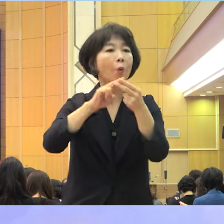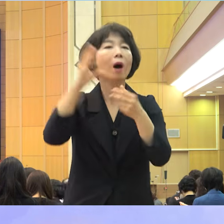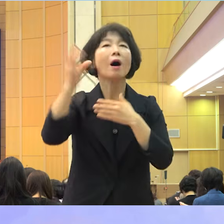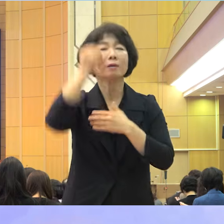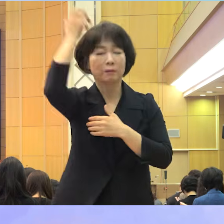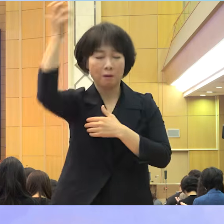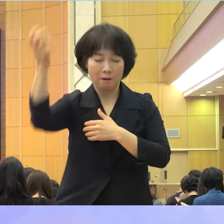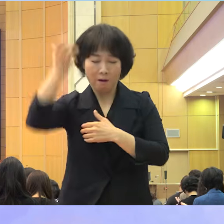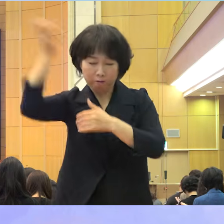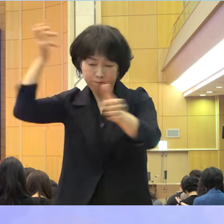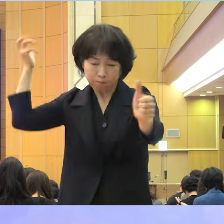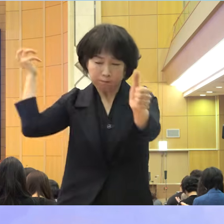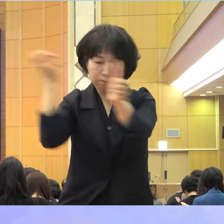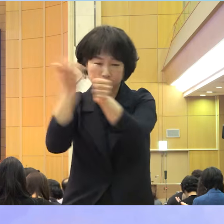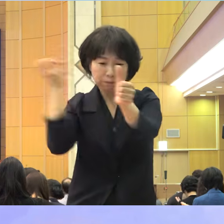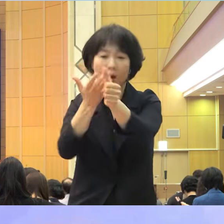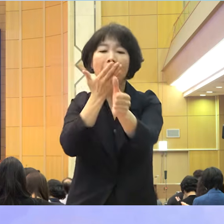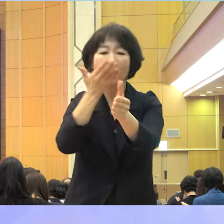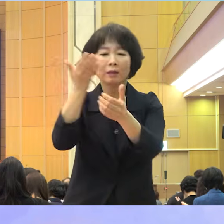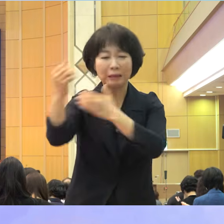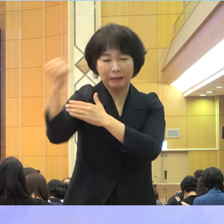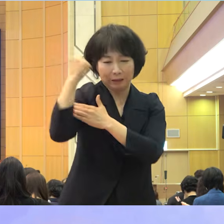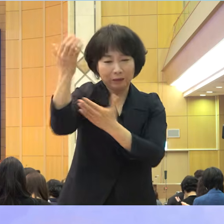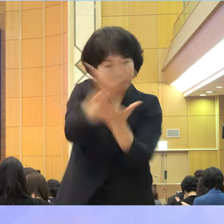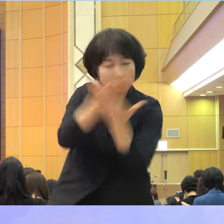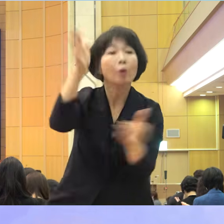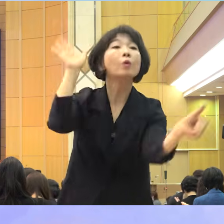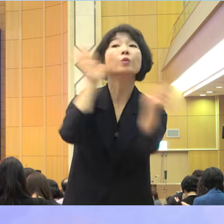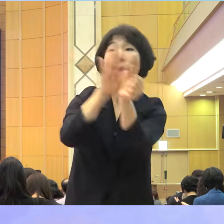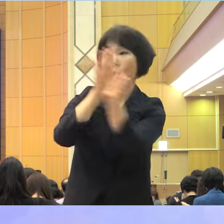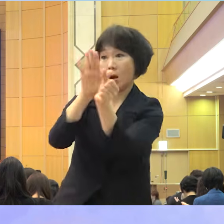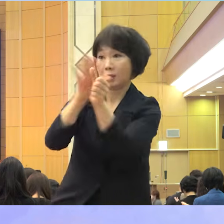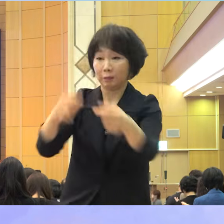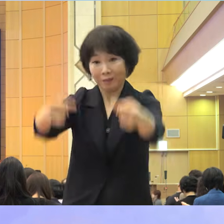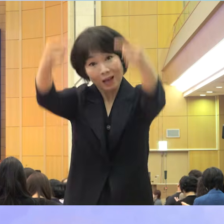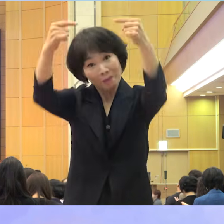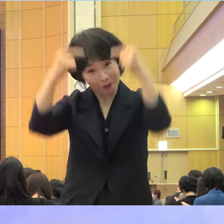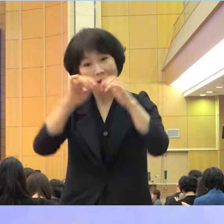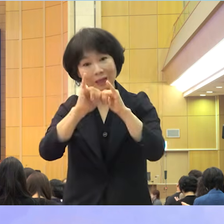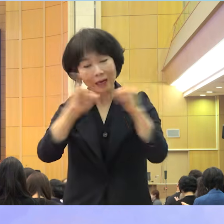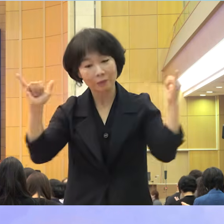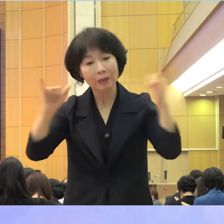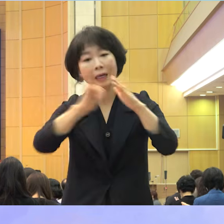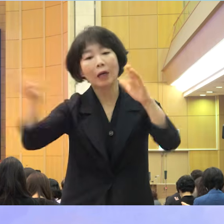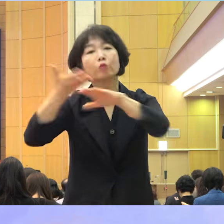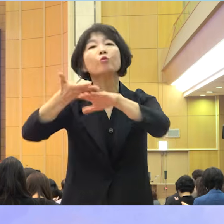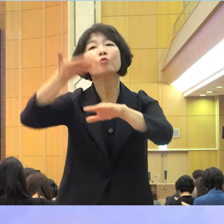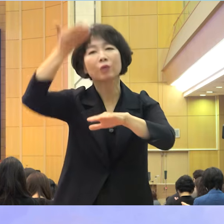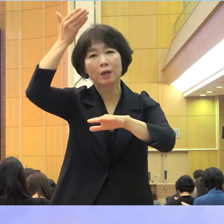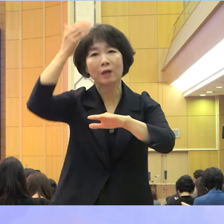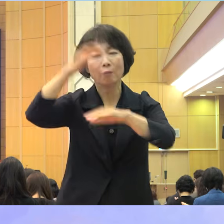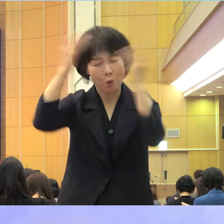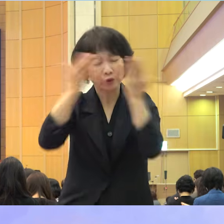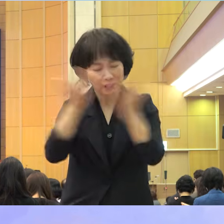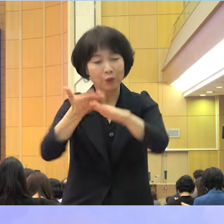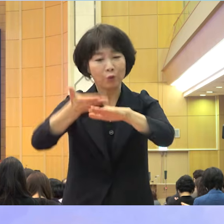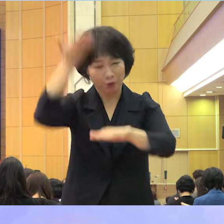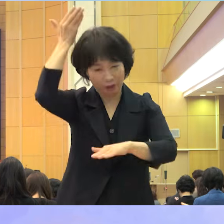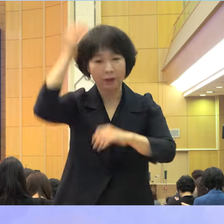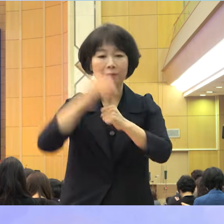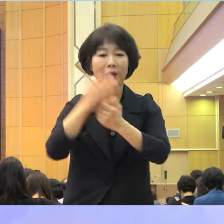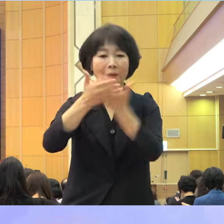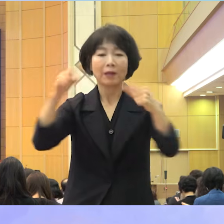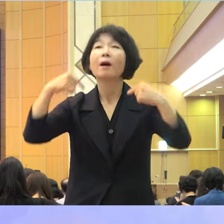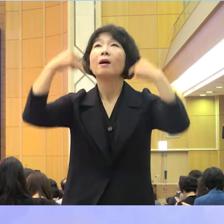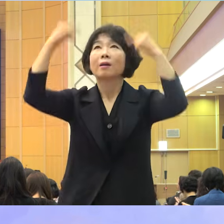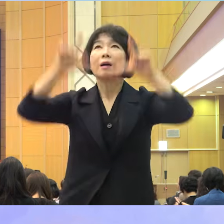성령의 충만 능력, 위로하심과 교통하심과 도와주심이 오늘 자리에 나오신 모든 분들 위에와 가정 위에와 하는 일들 위에, 그리고